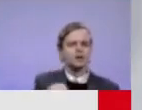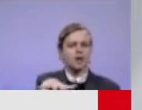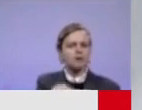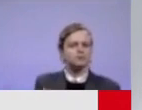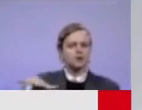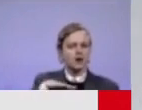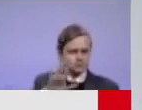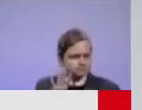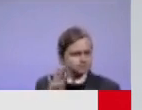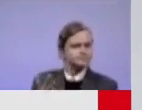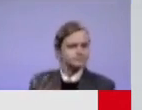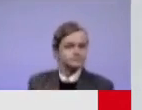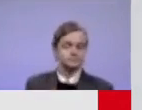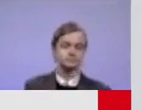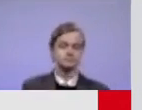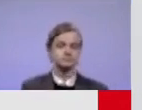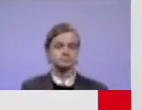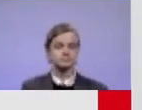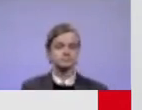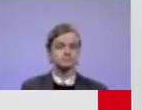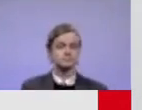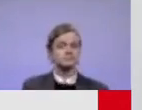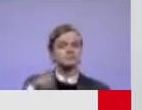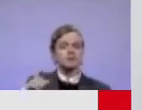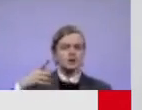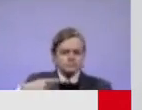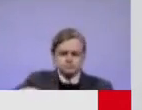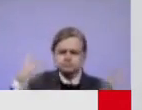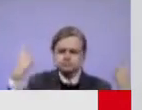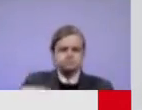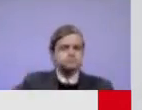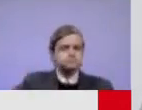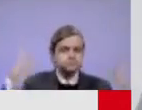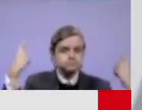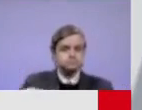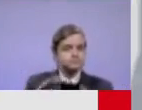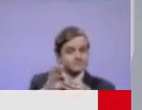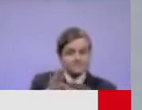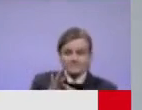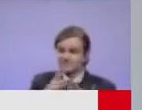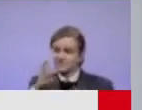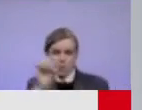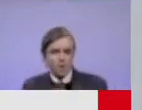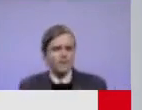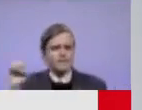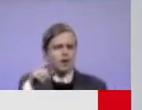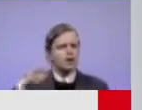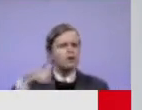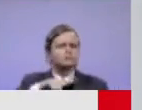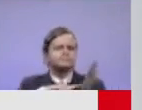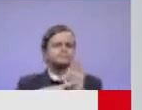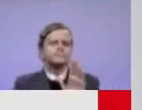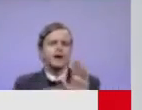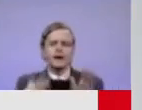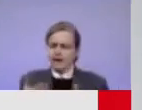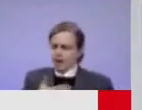spațiul Schengen. Securitatea granițelor europene este foarte importantă, pentru că este vorba de siguranța noastră, a